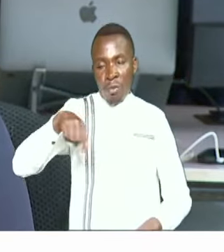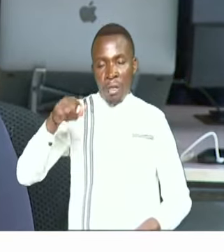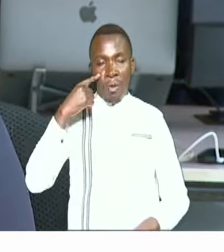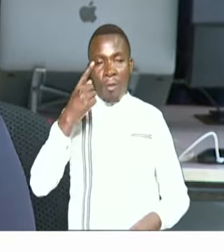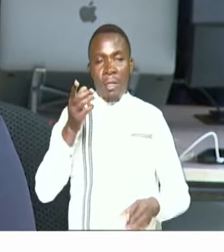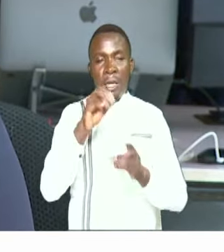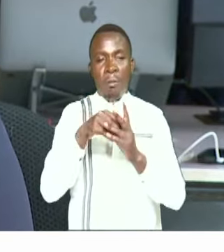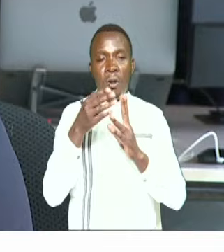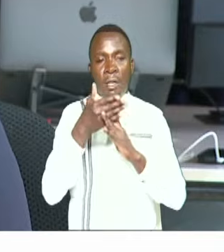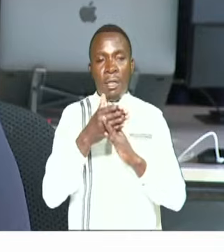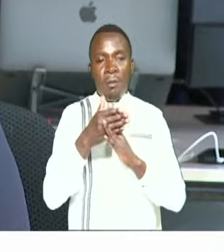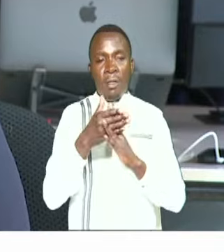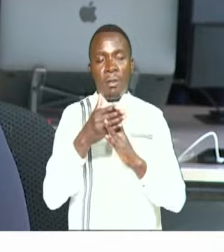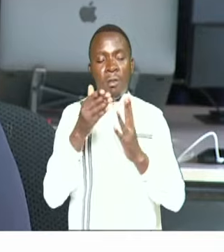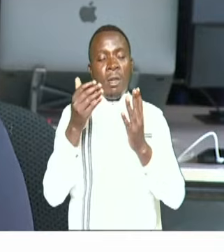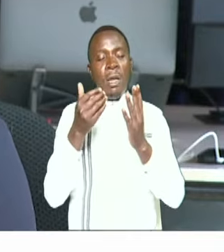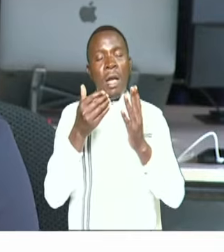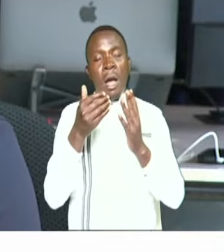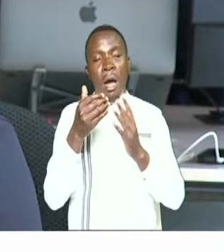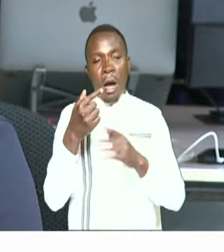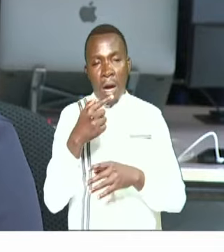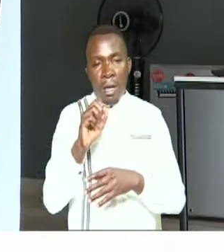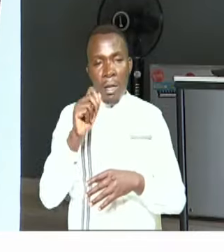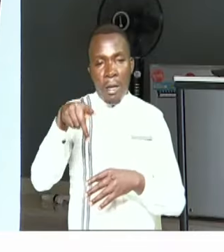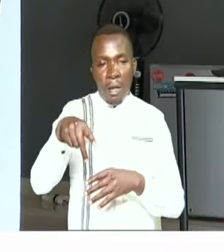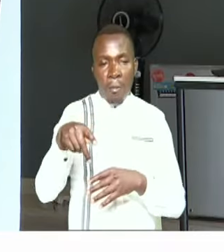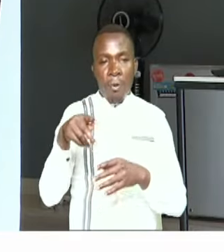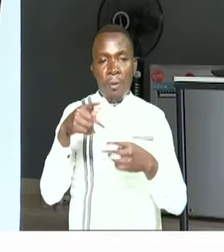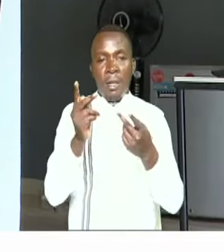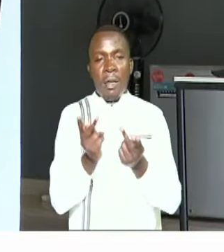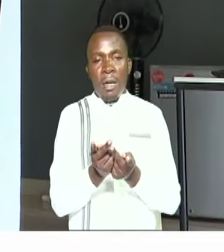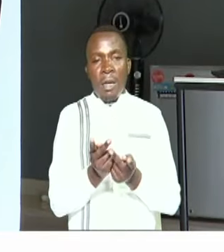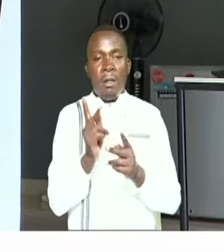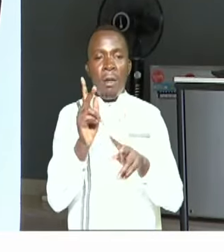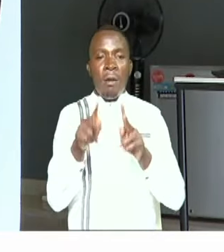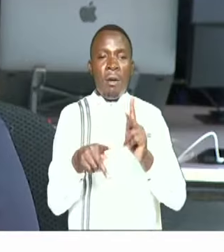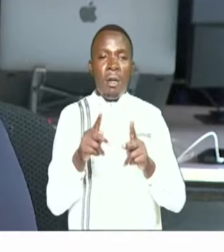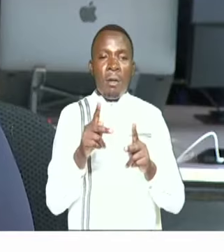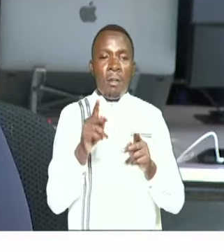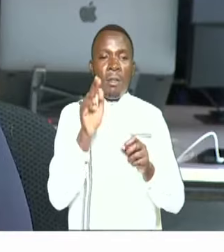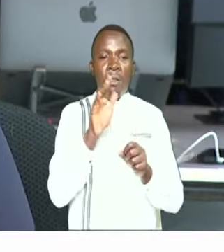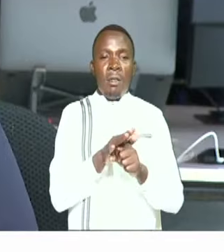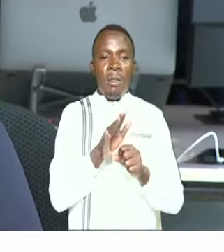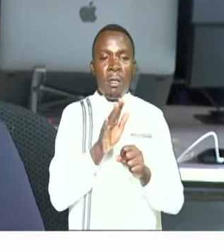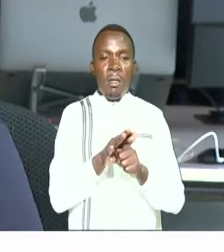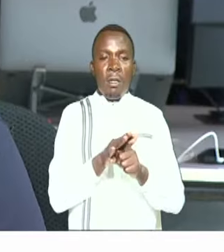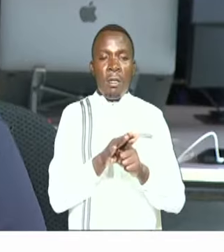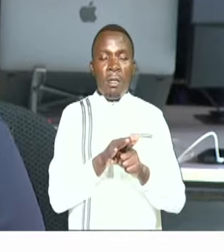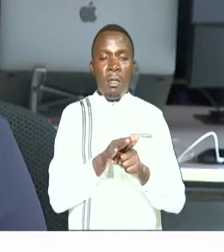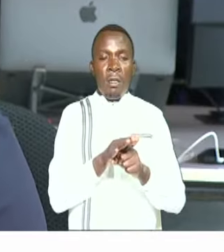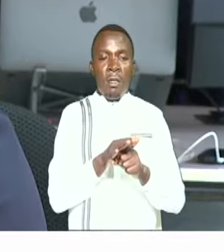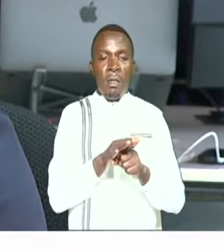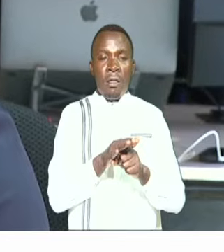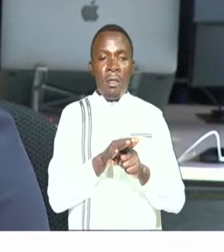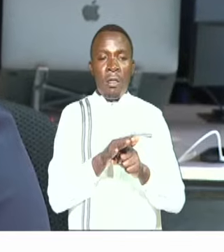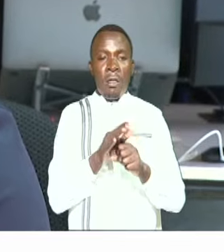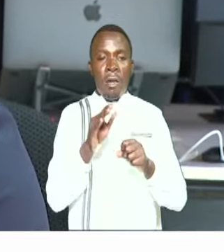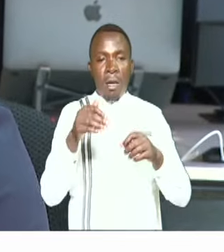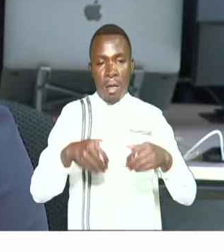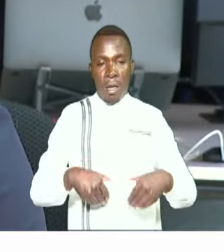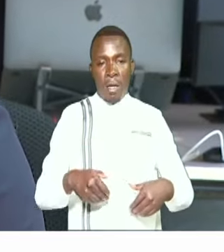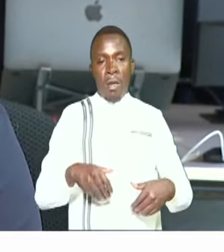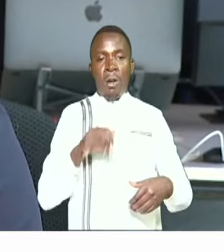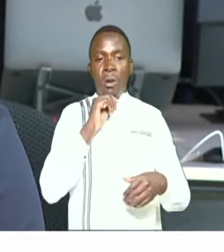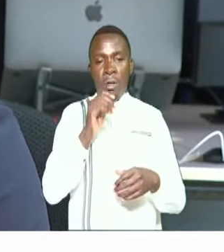gap, aho abantu cyane cyane batoye bayoboraganiza izo events badafite uburyo